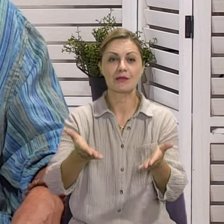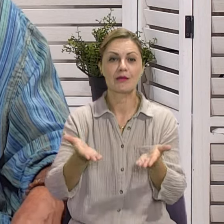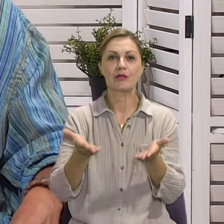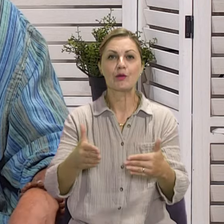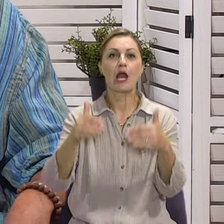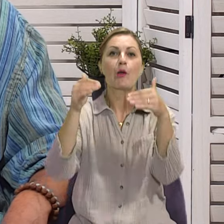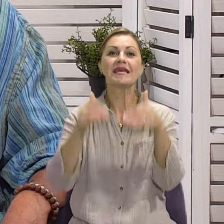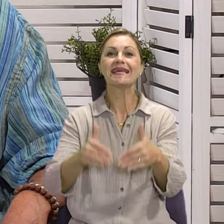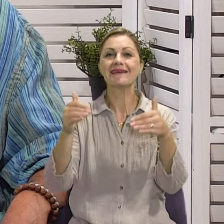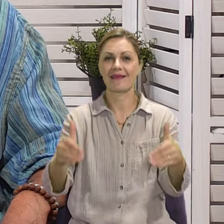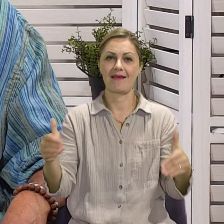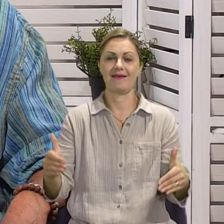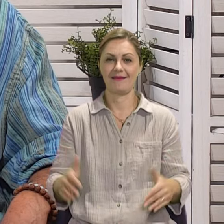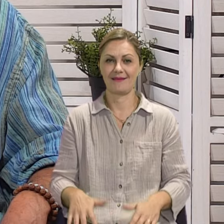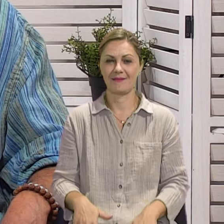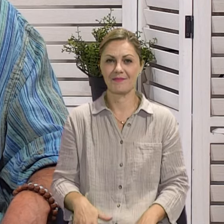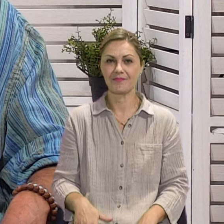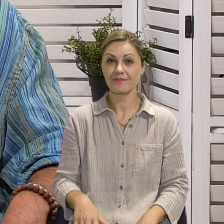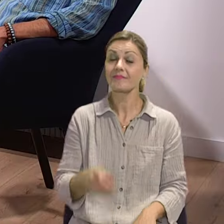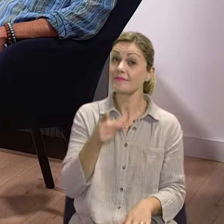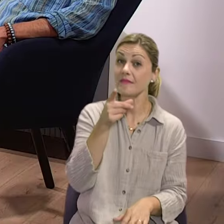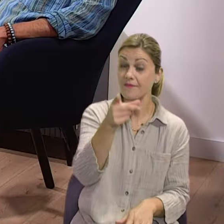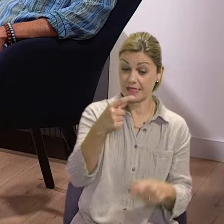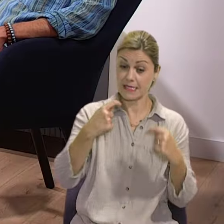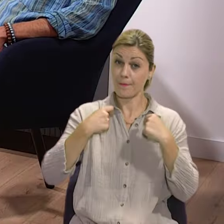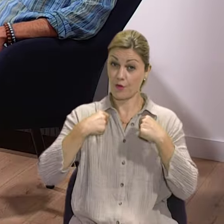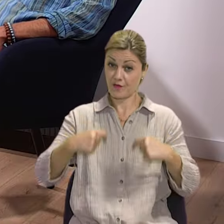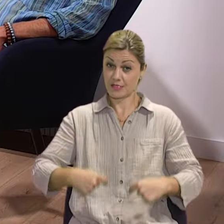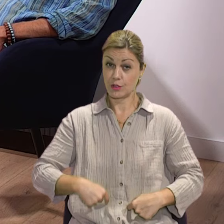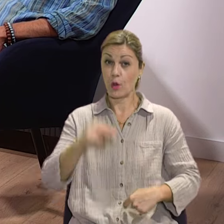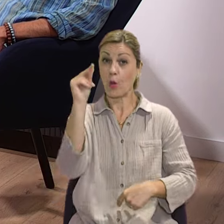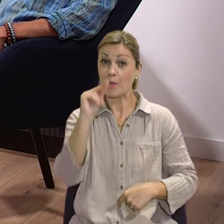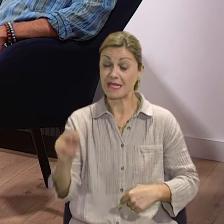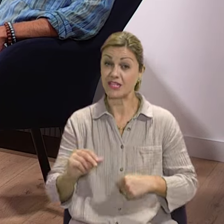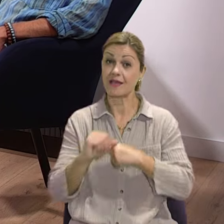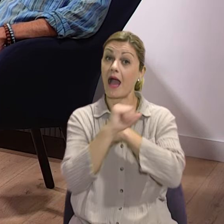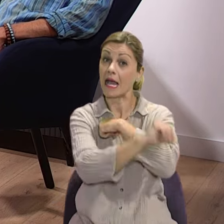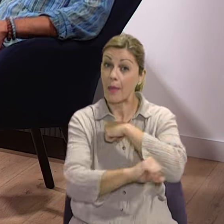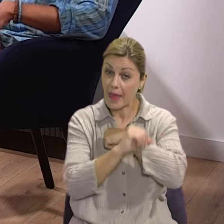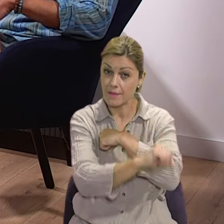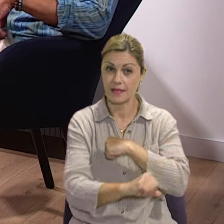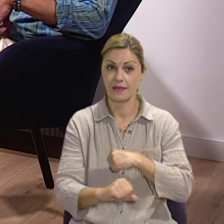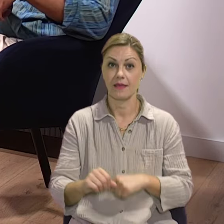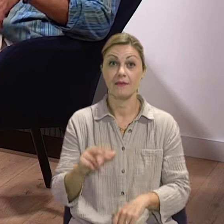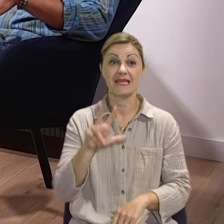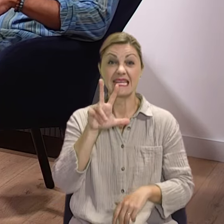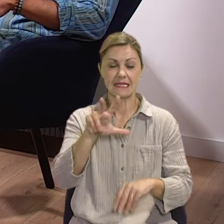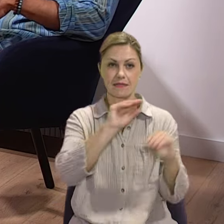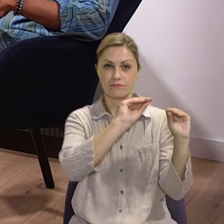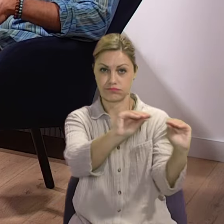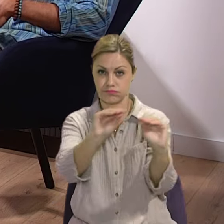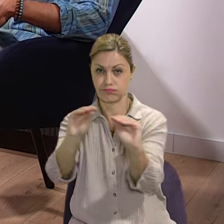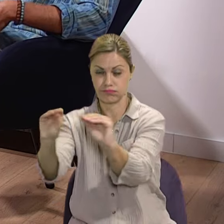druga jednog dana i tako. Profesor ste na Umjetničkoj akademiji u Splitu. Da. Držite tri